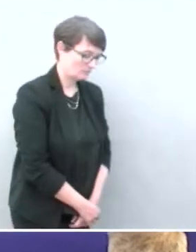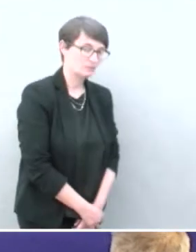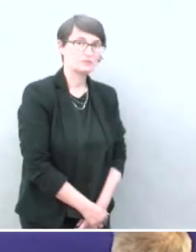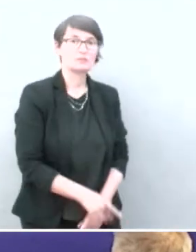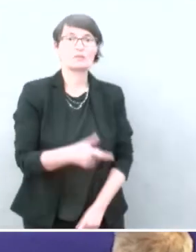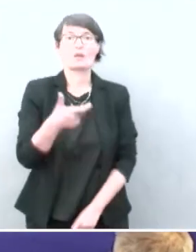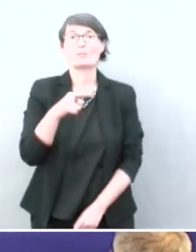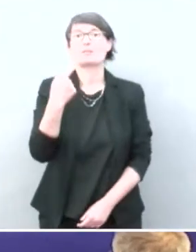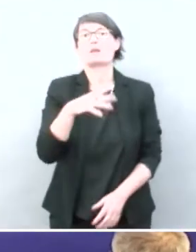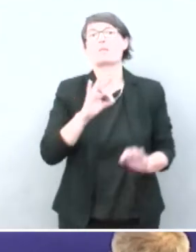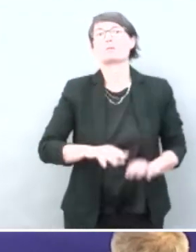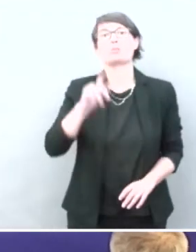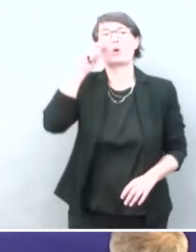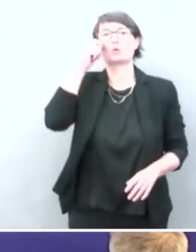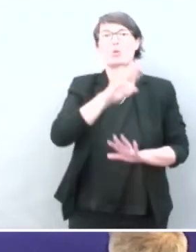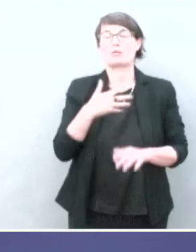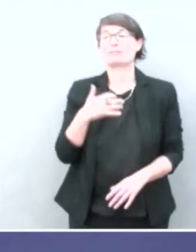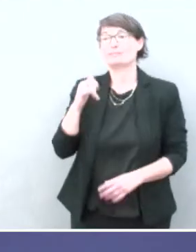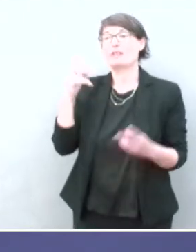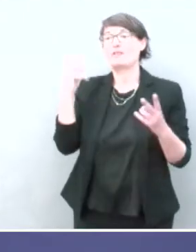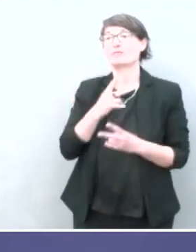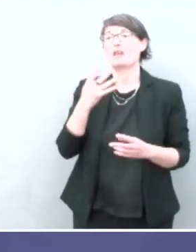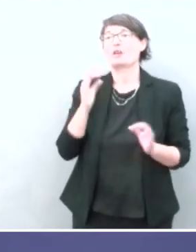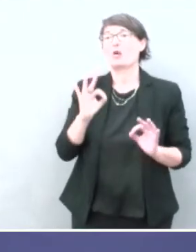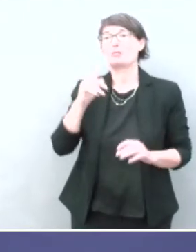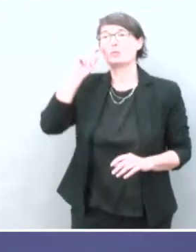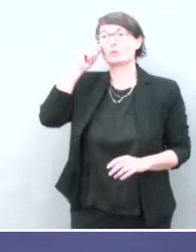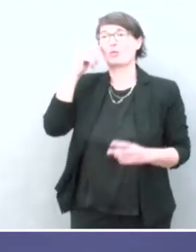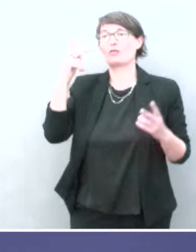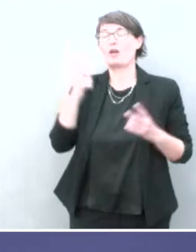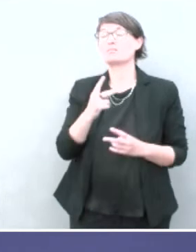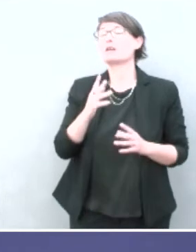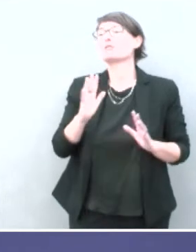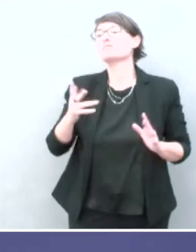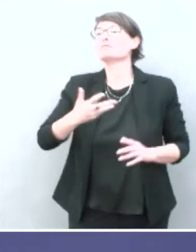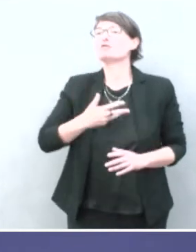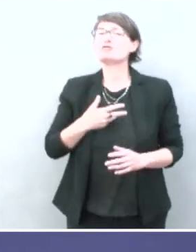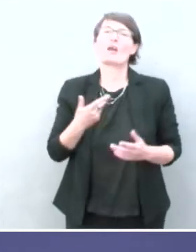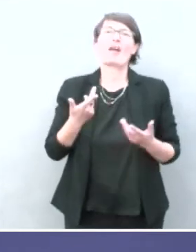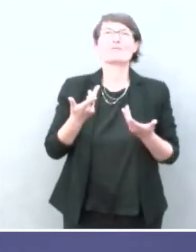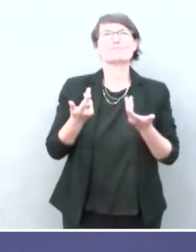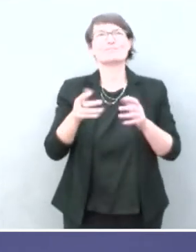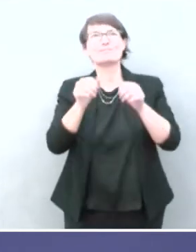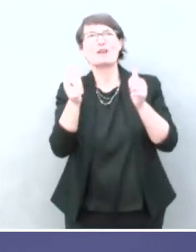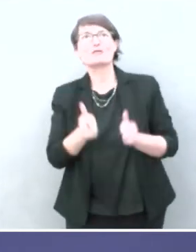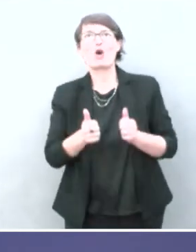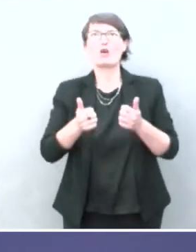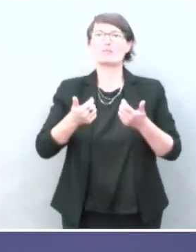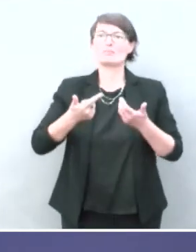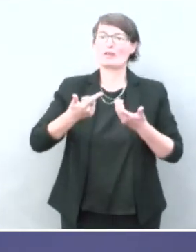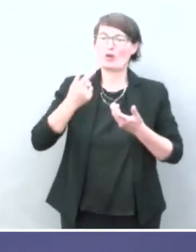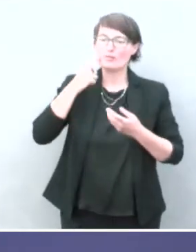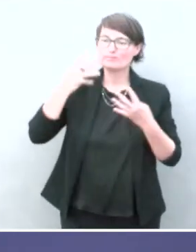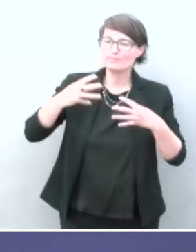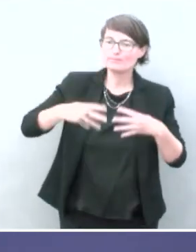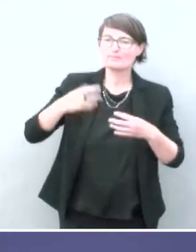è chiaro che ci sono dei meccanismi, diciamo così, di formazione delle decisioni e di